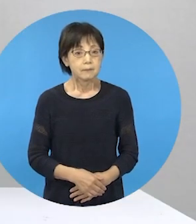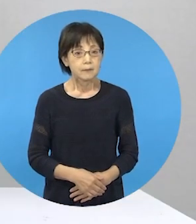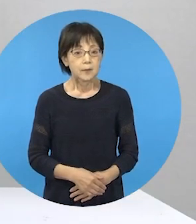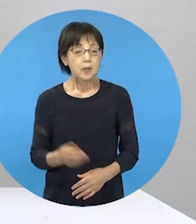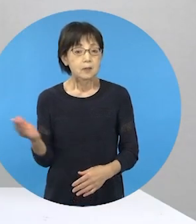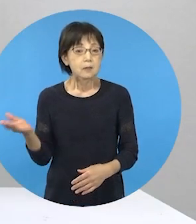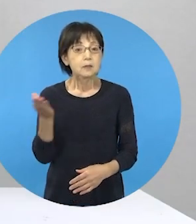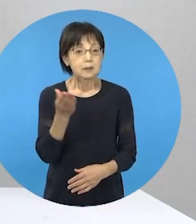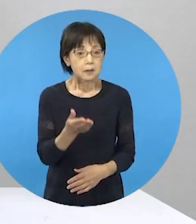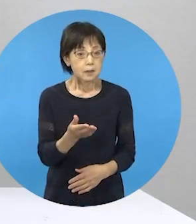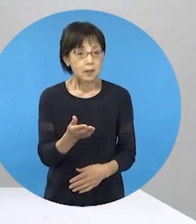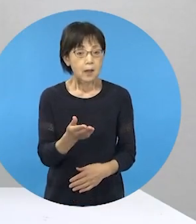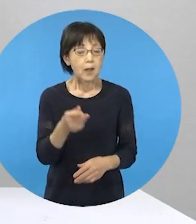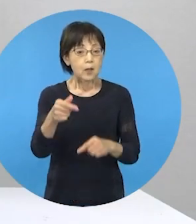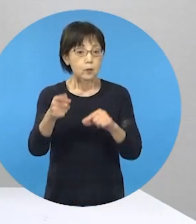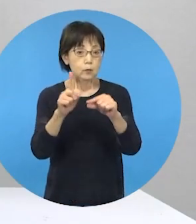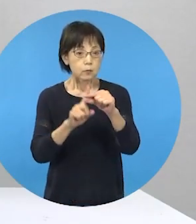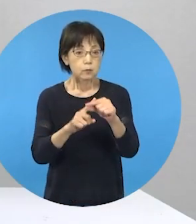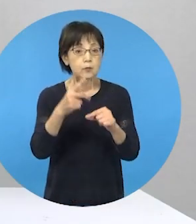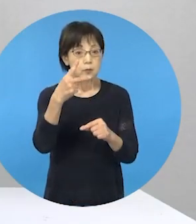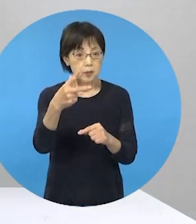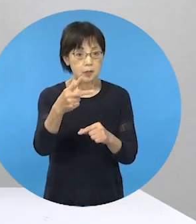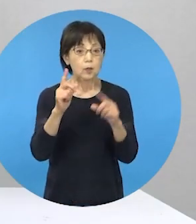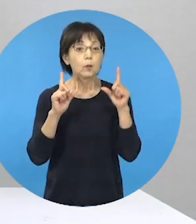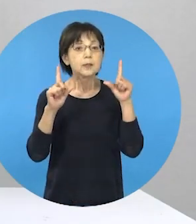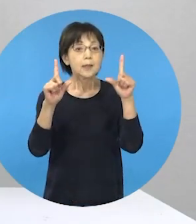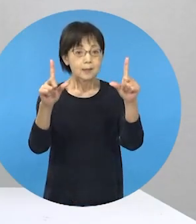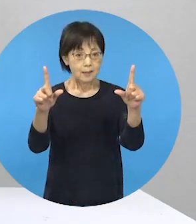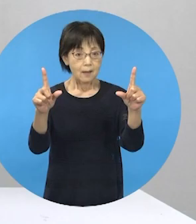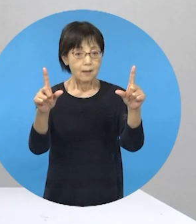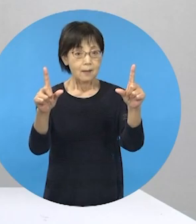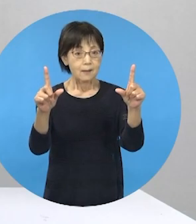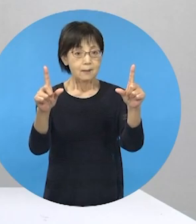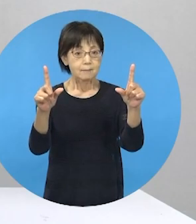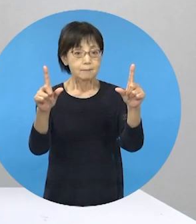続いてその他の府中市からのお知らせです。